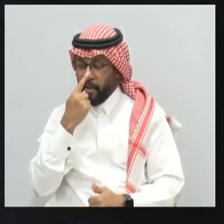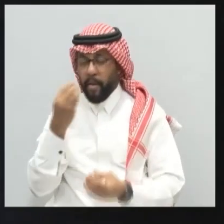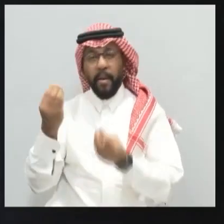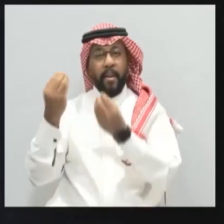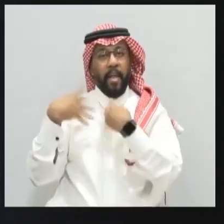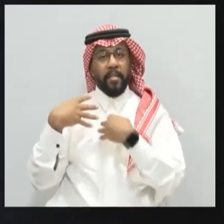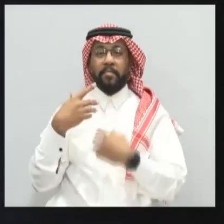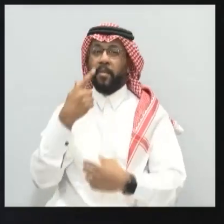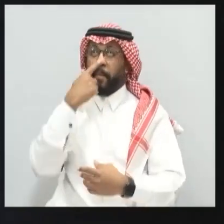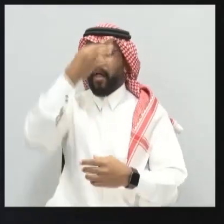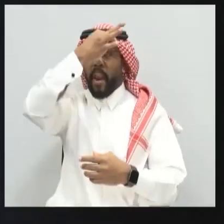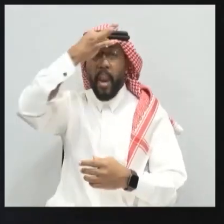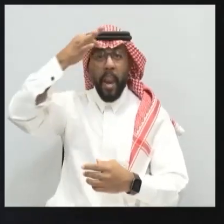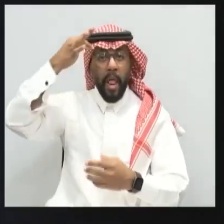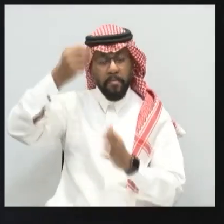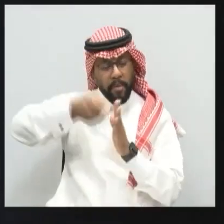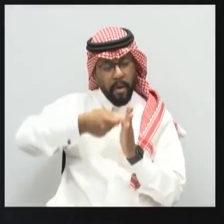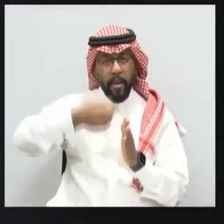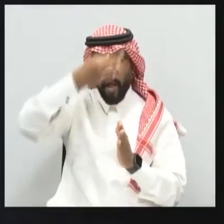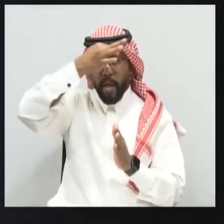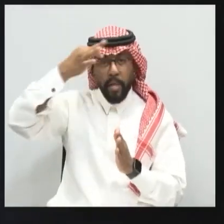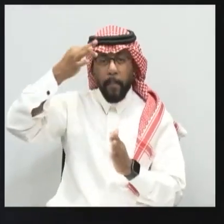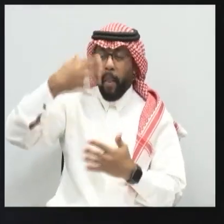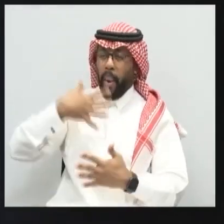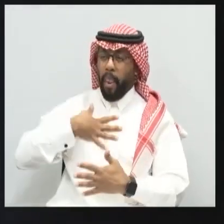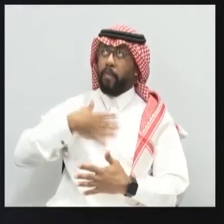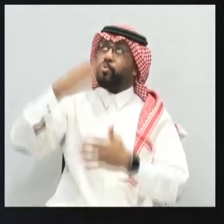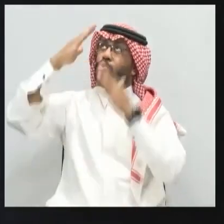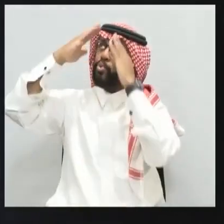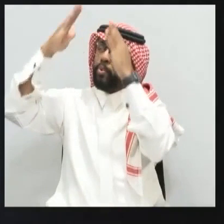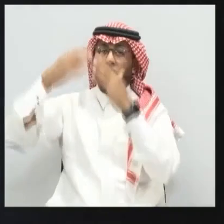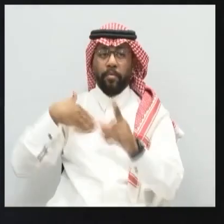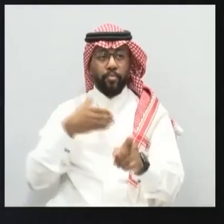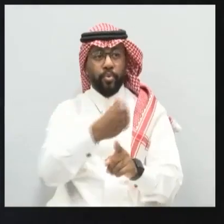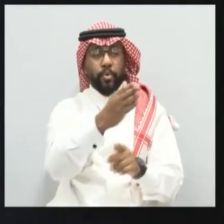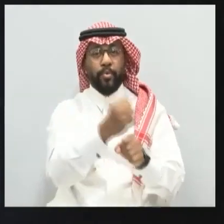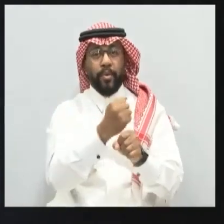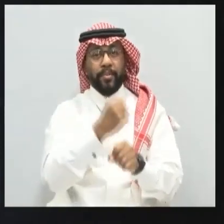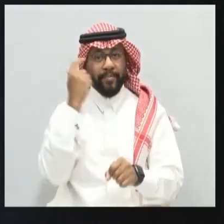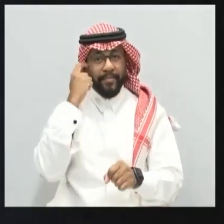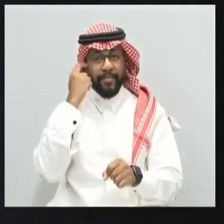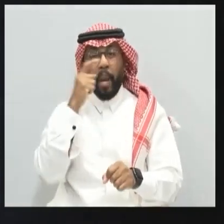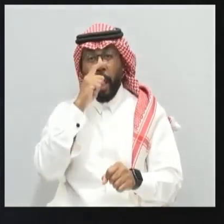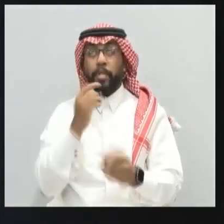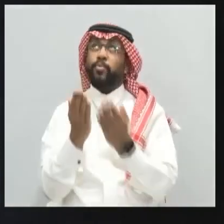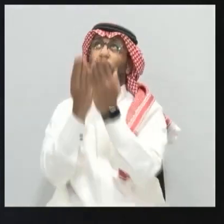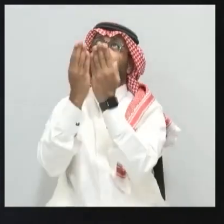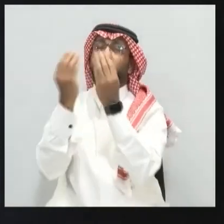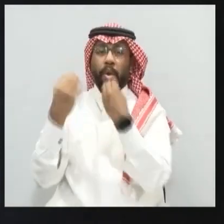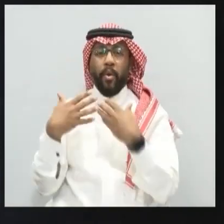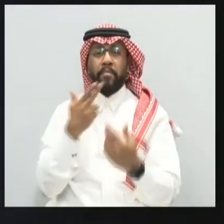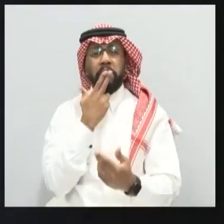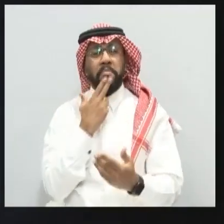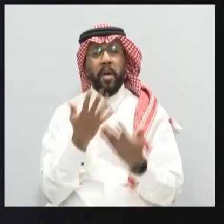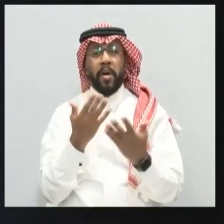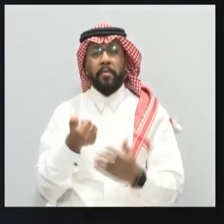عز وجل وتتكل عليه وتفوض امرك الى الله عز وجل ومن الجيد كذلك ان تدعو الله عز وجل بدعاء